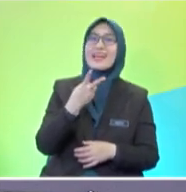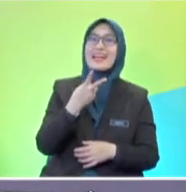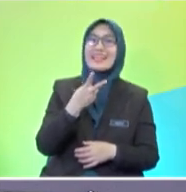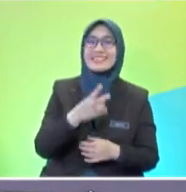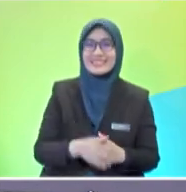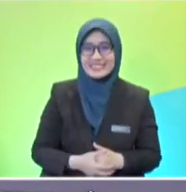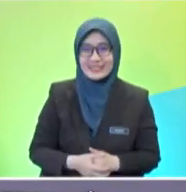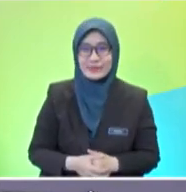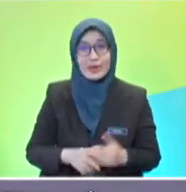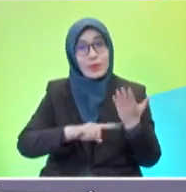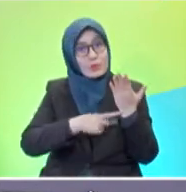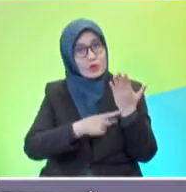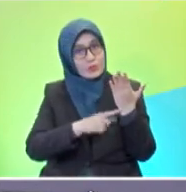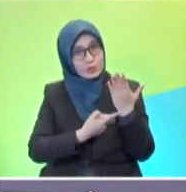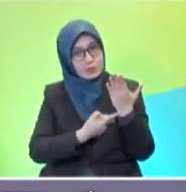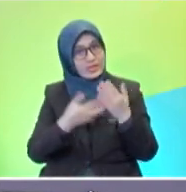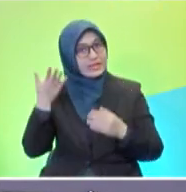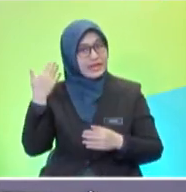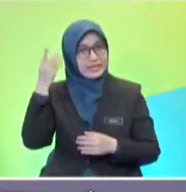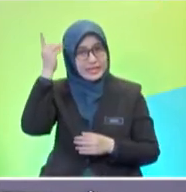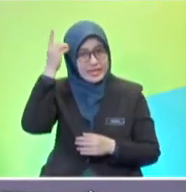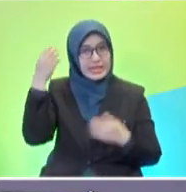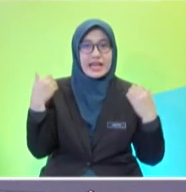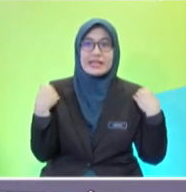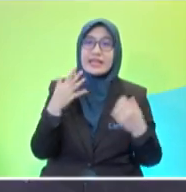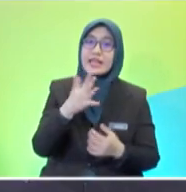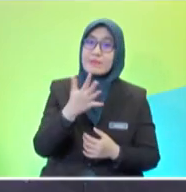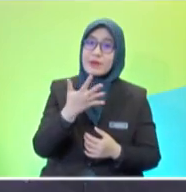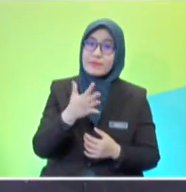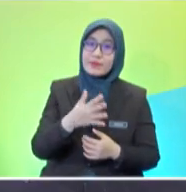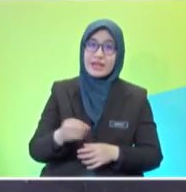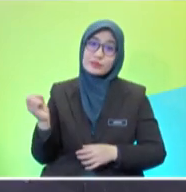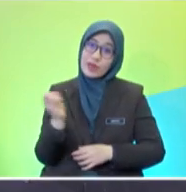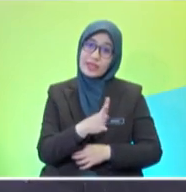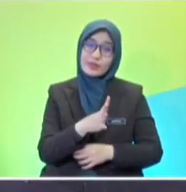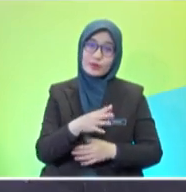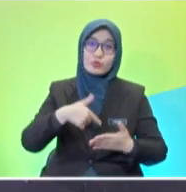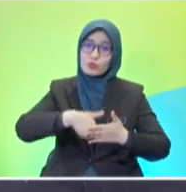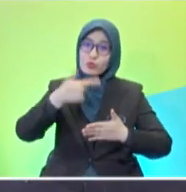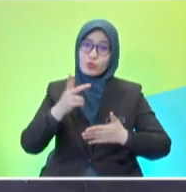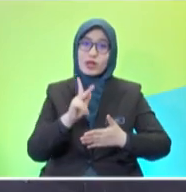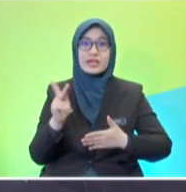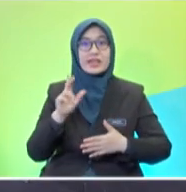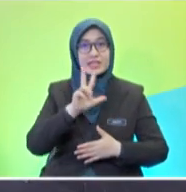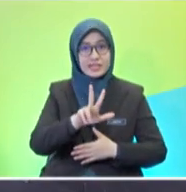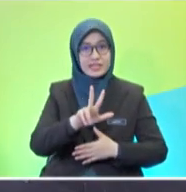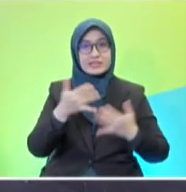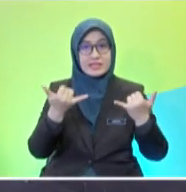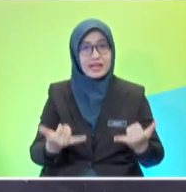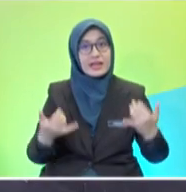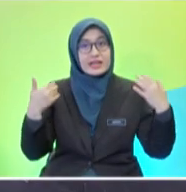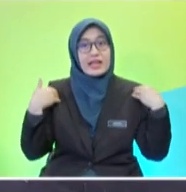yang tadi yang tadi ada 15 kemudian dah baling dadu keluarkan tiga sekarang tinggal 15